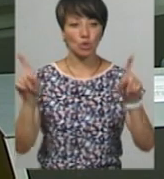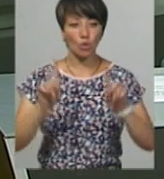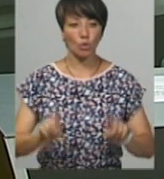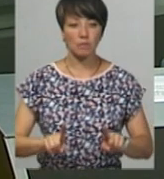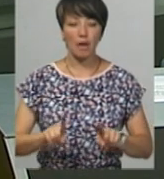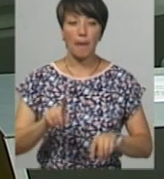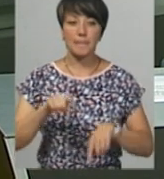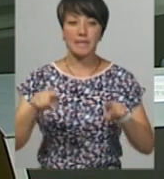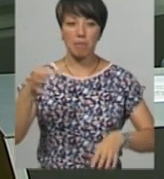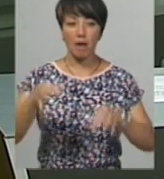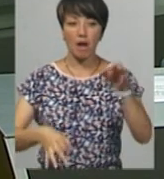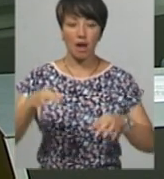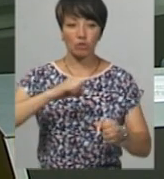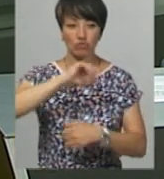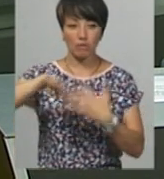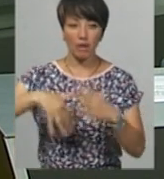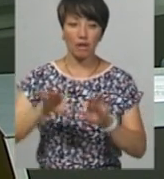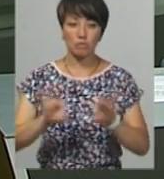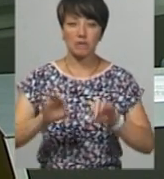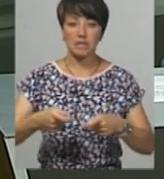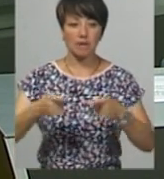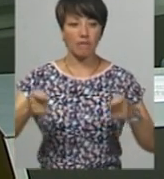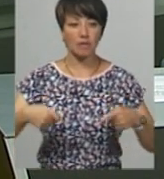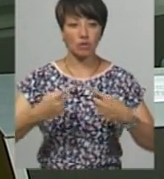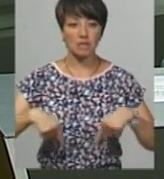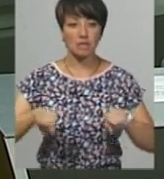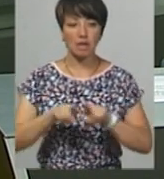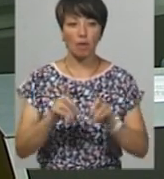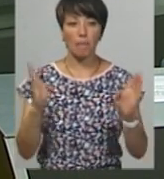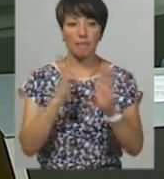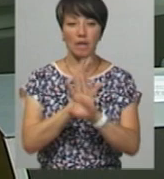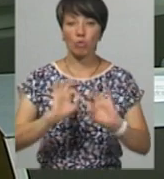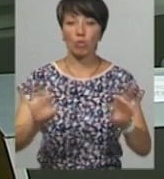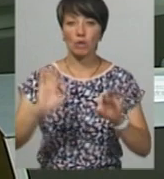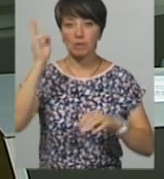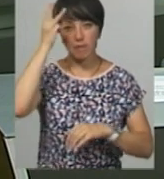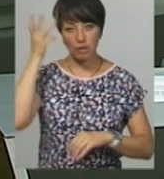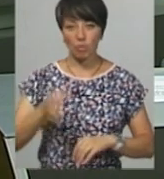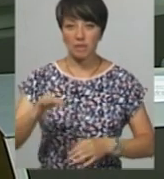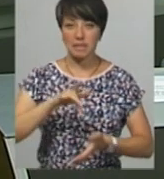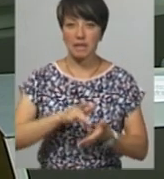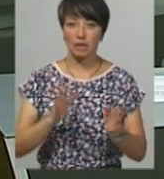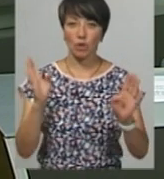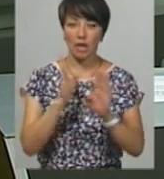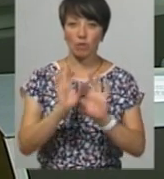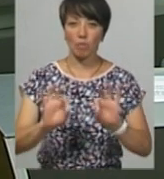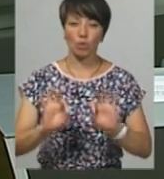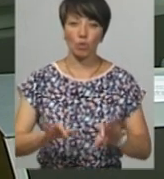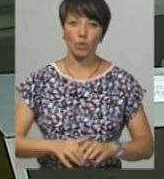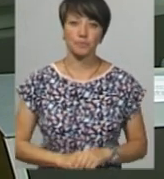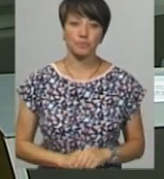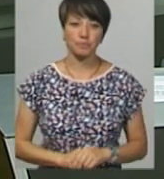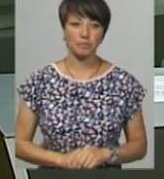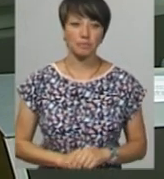місцями град, шквали. Про це розповіла завідувачка сектором метеопрогнозів Хмельницького обласного центру гідрометеорології